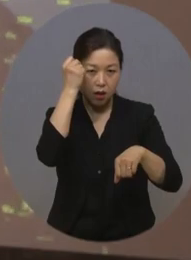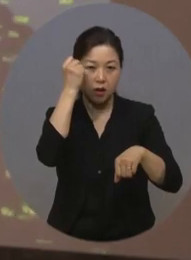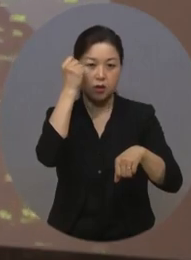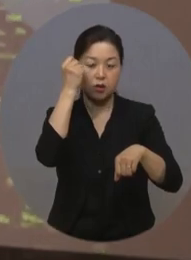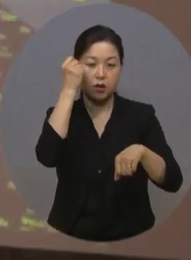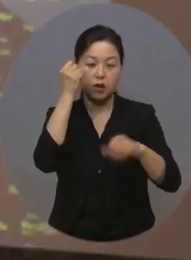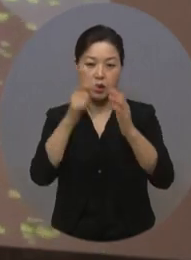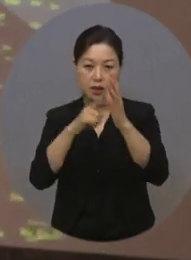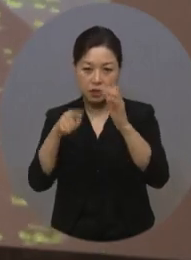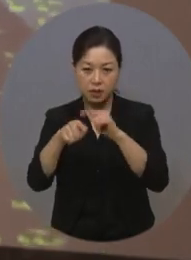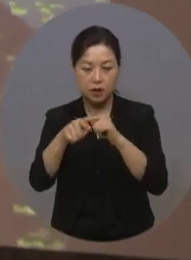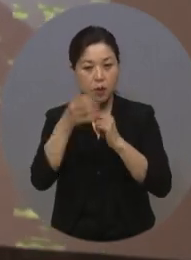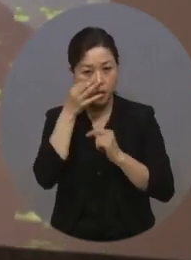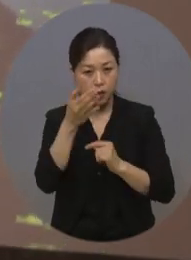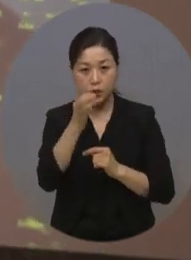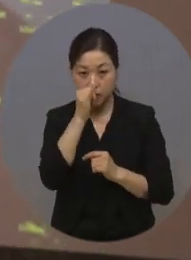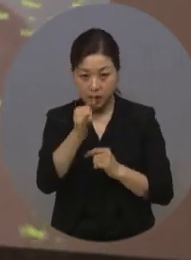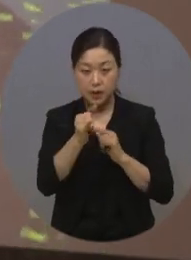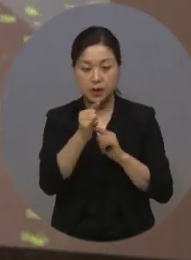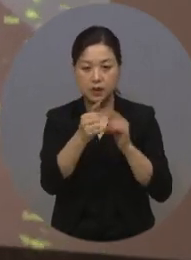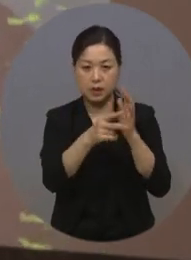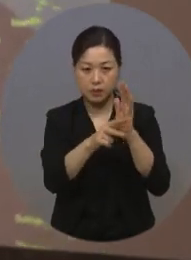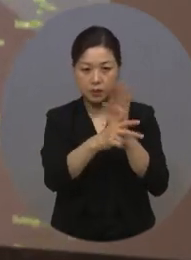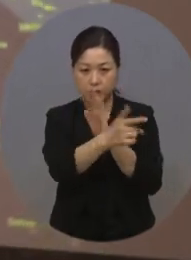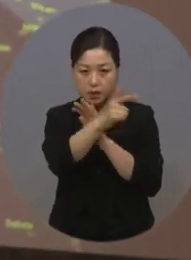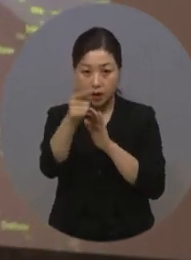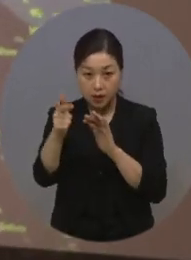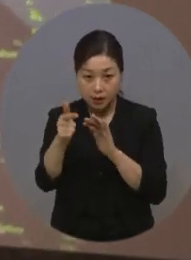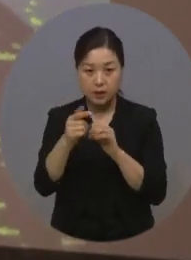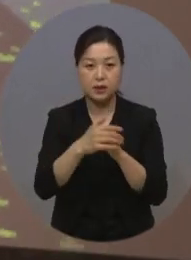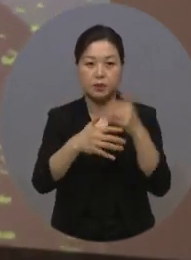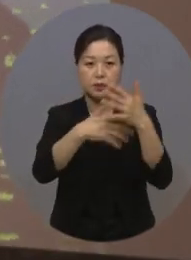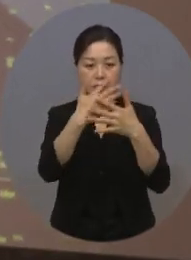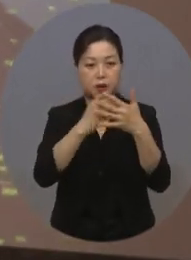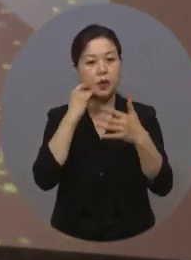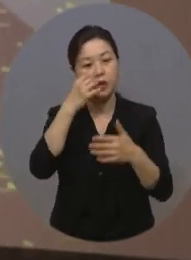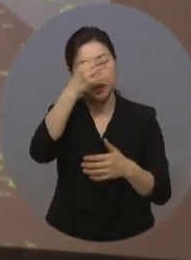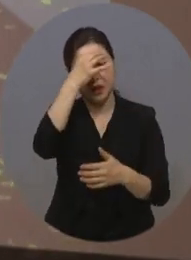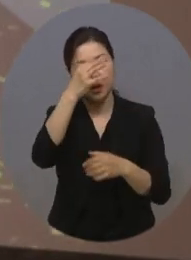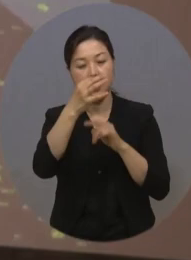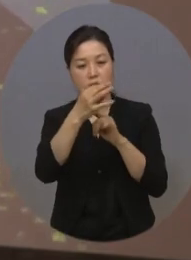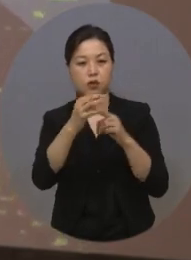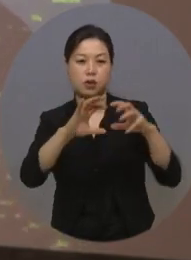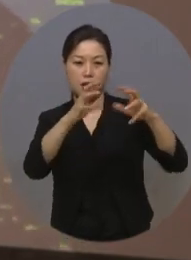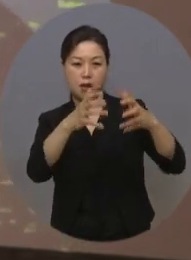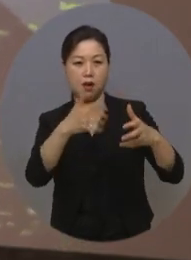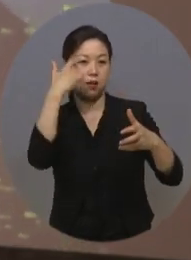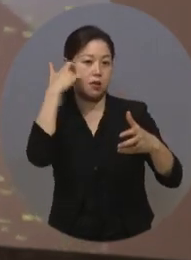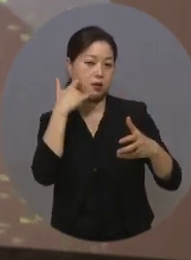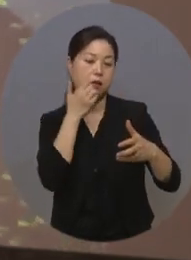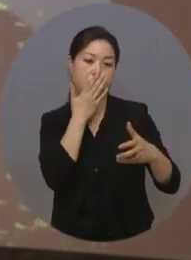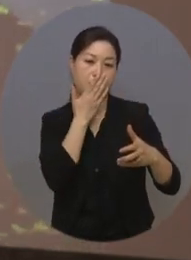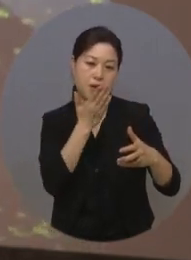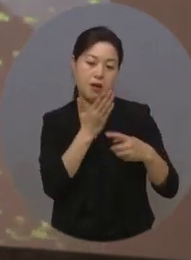상징을 보여주는 이번 작품들은 관람객들이 비디오 아트의 예술 세계를 새삼 느낄